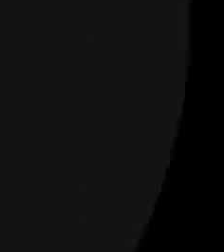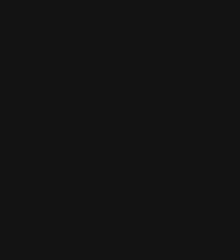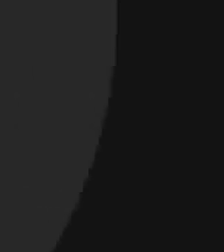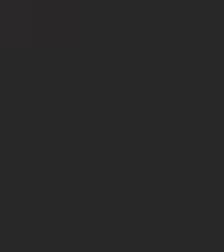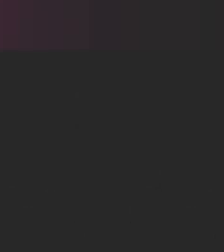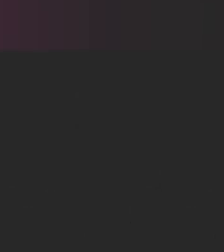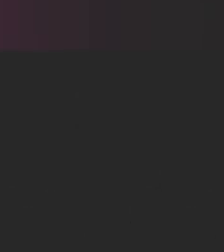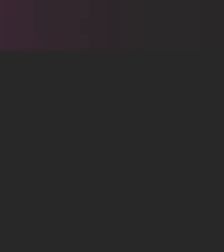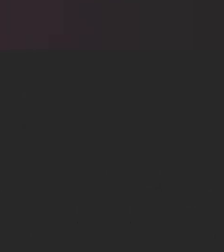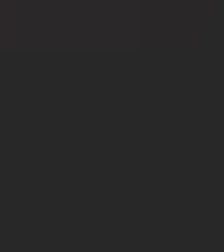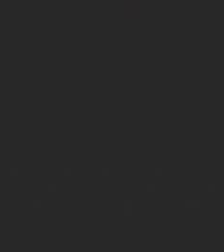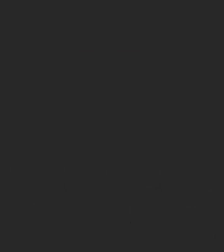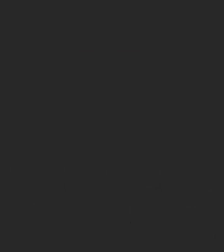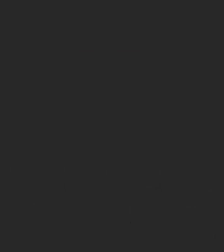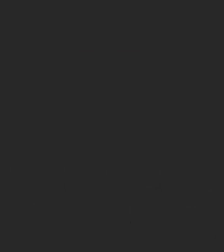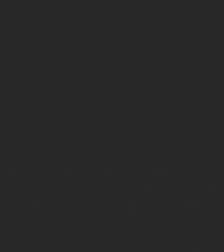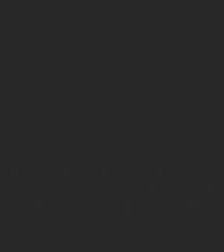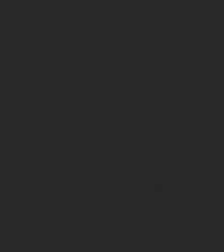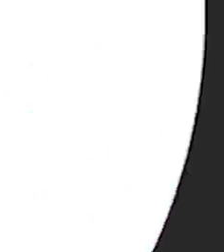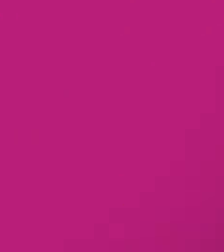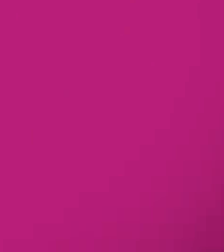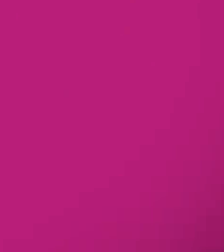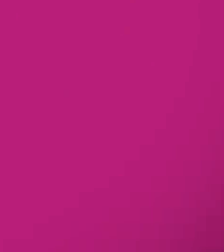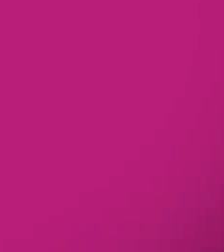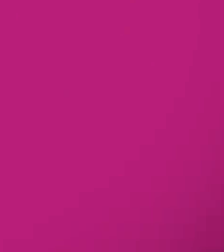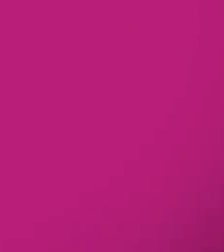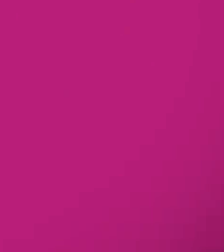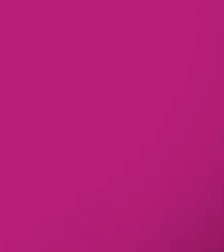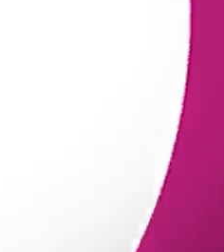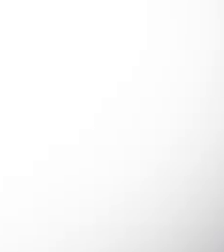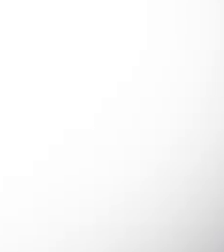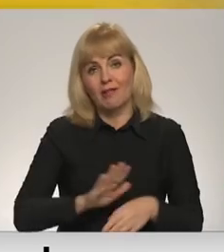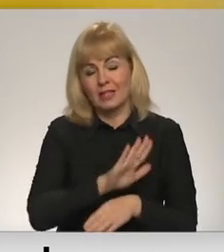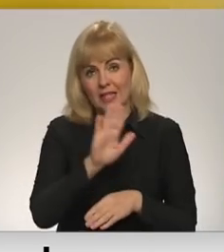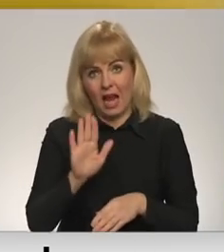Re, visi ēters ir te!